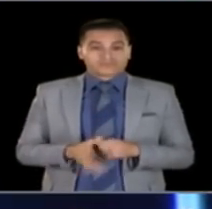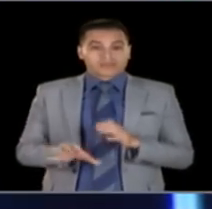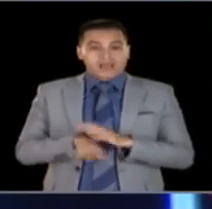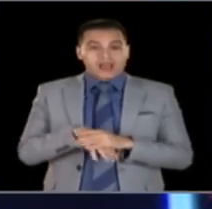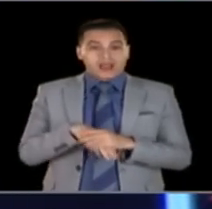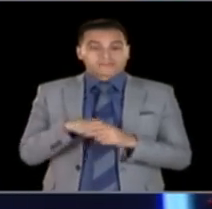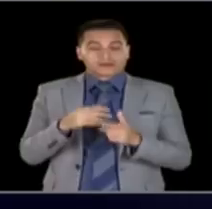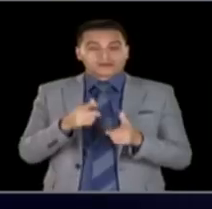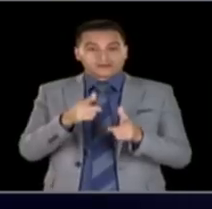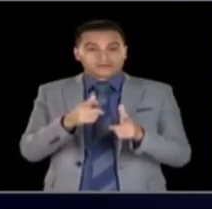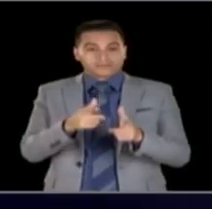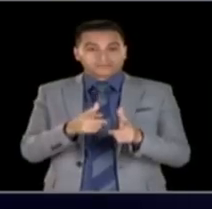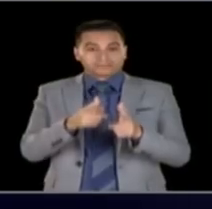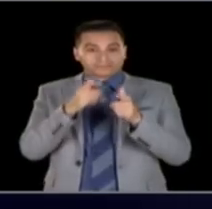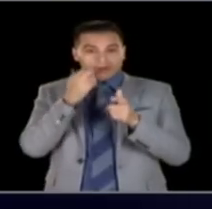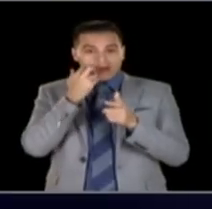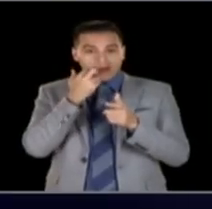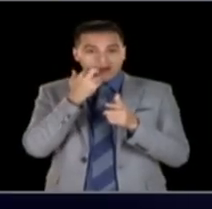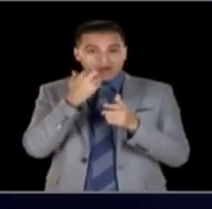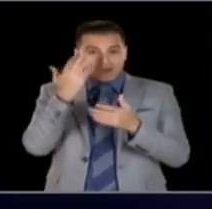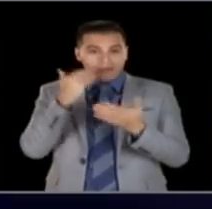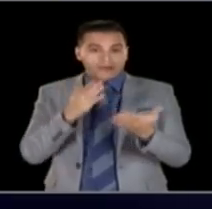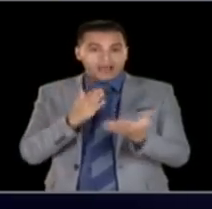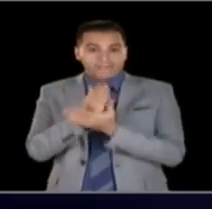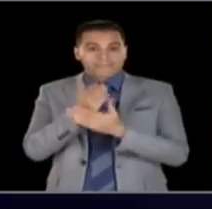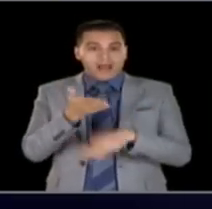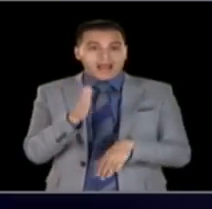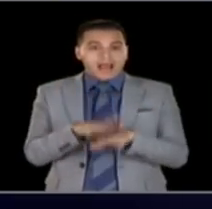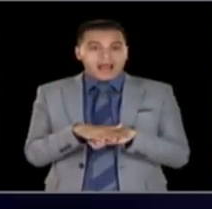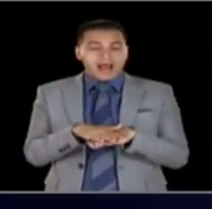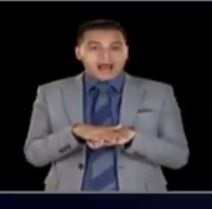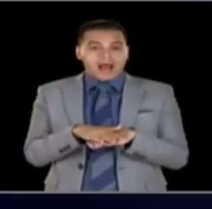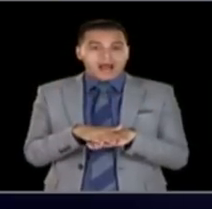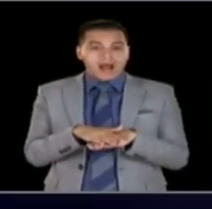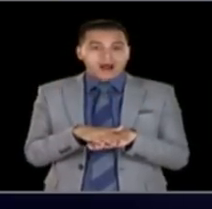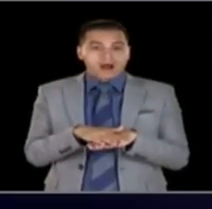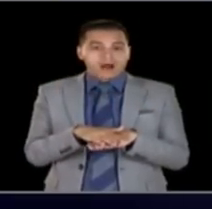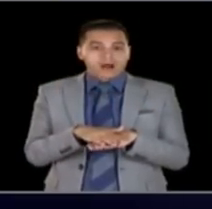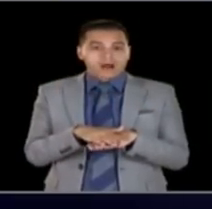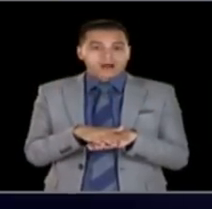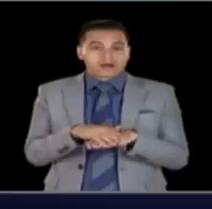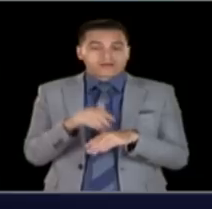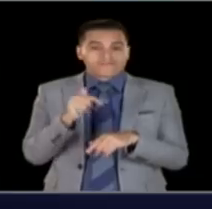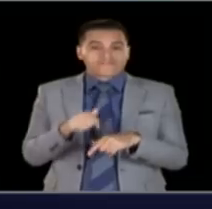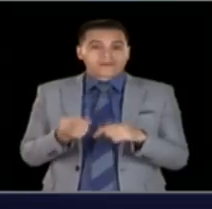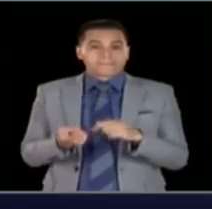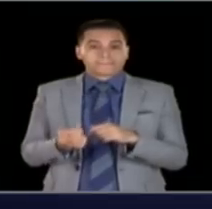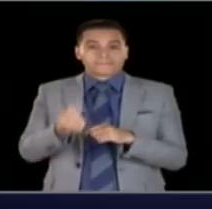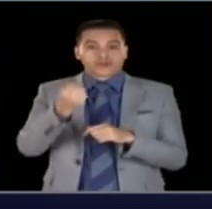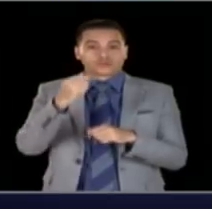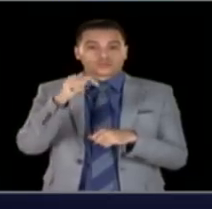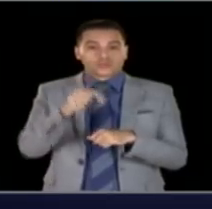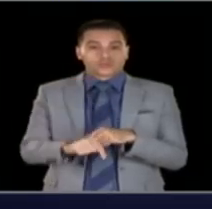نفذت هجمات منها هجوم بغاز الأعصاب في مترو العاصمة